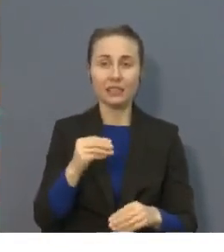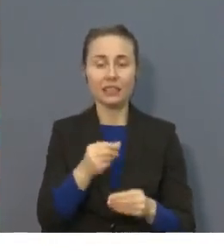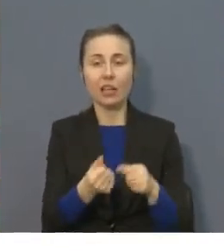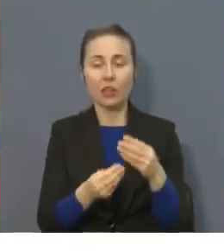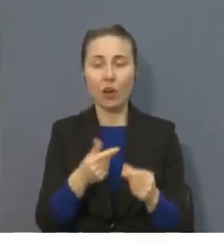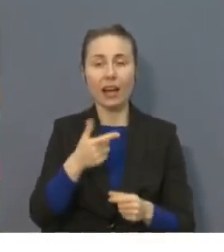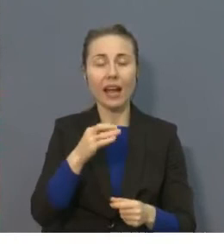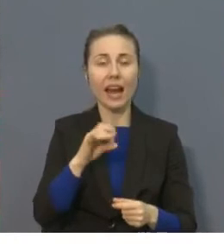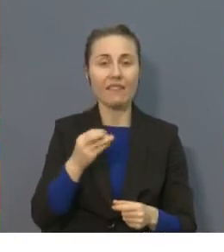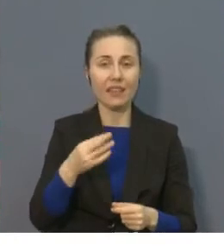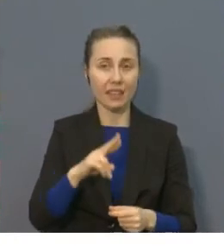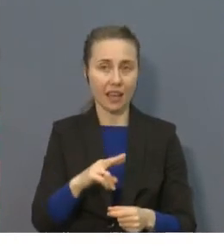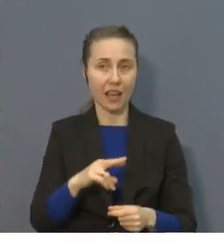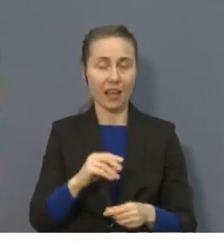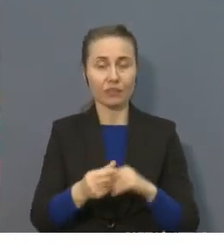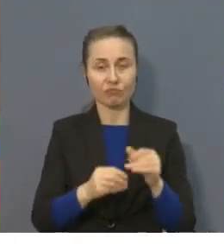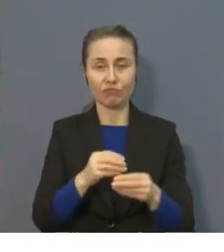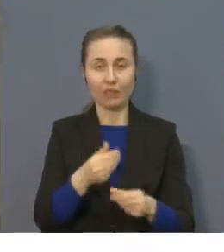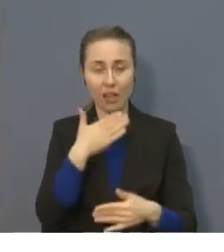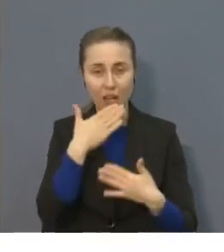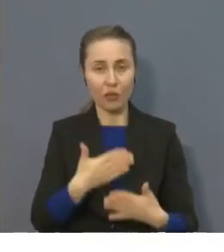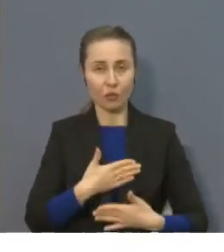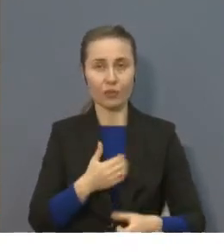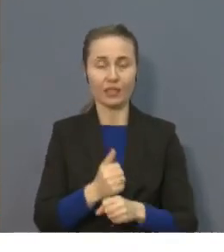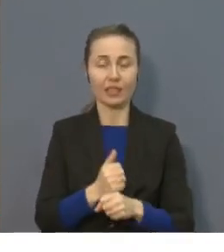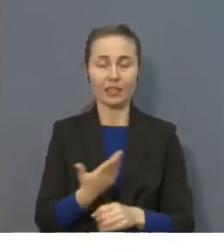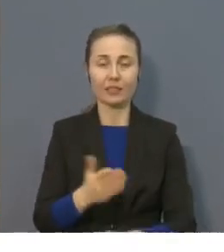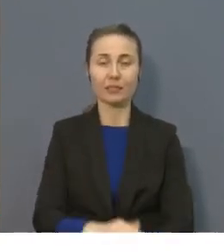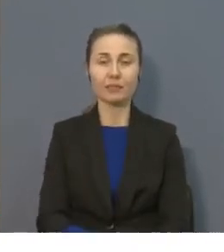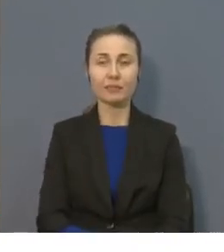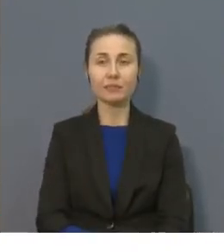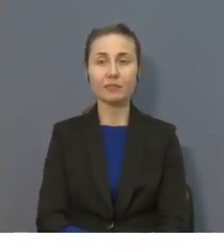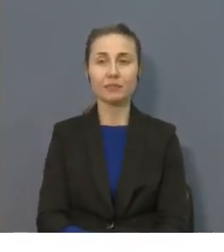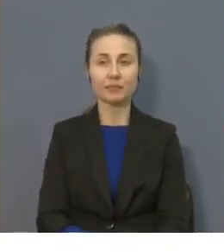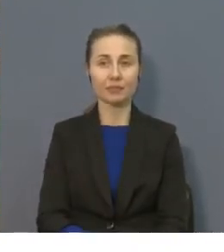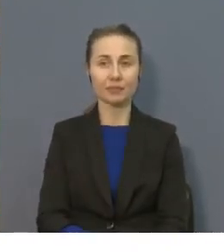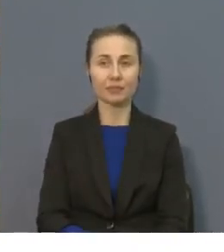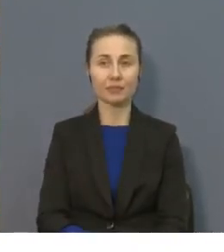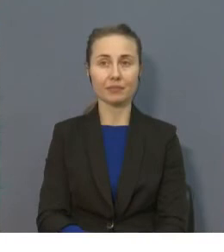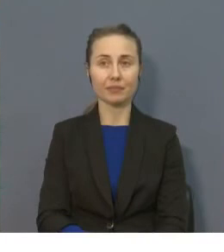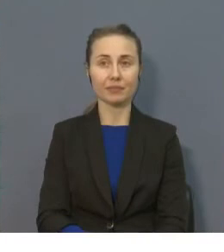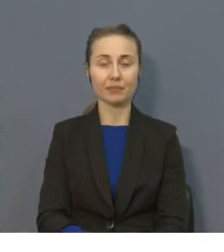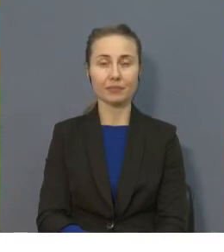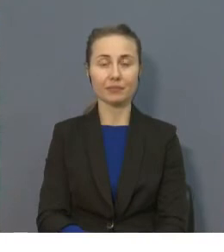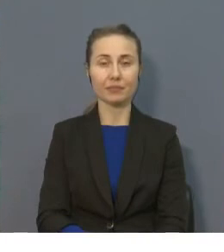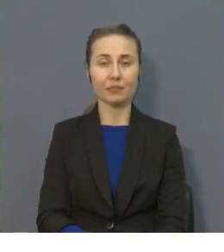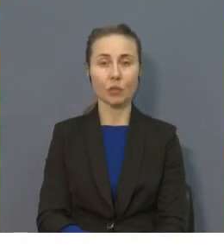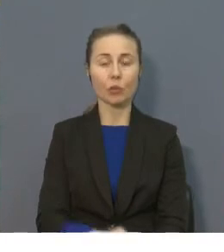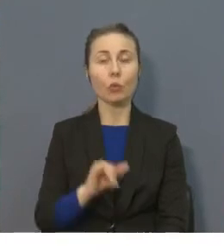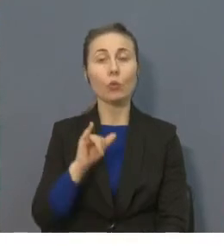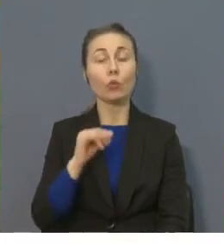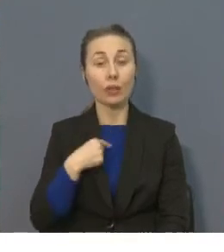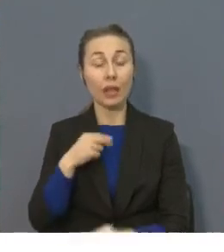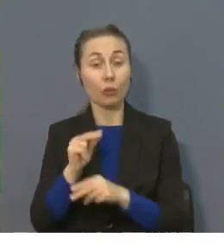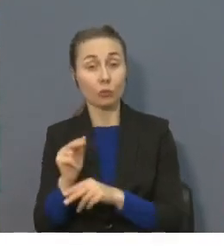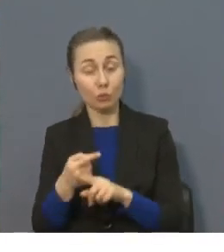бірінші дәрежелі лауреат дипломмен, кубокпен және медальмен марапатталды. Учу Милана с первого класса. Мен Миланаға